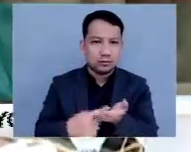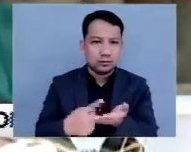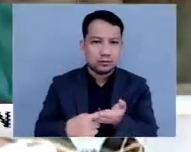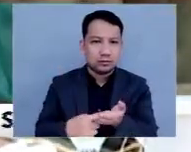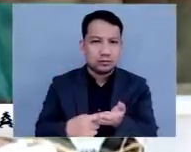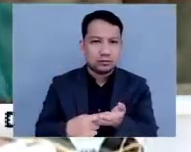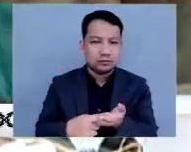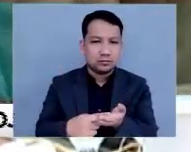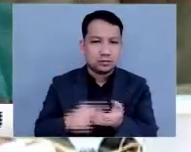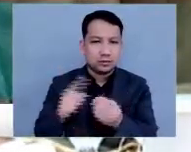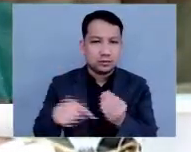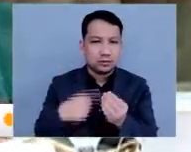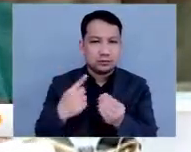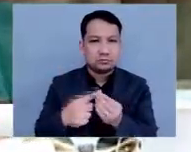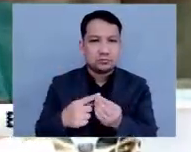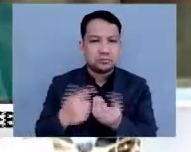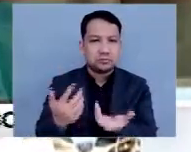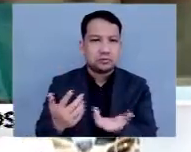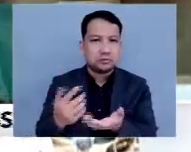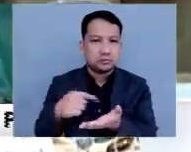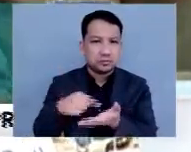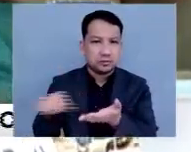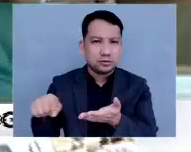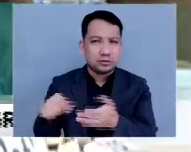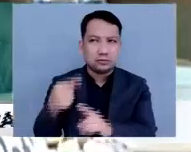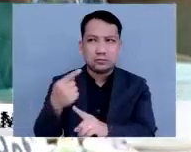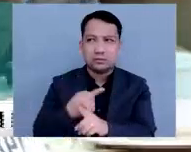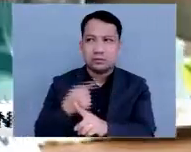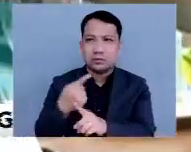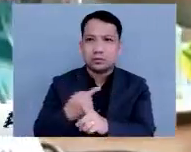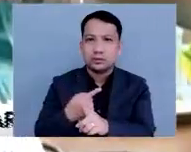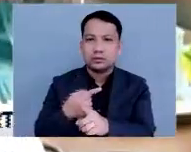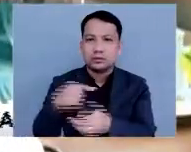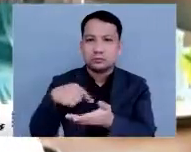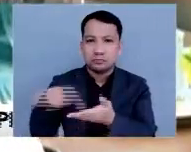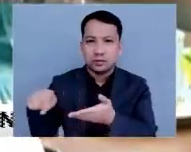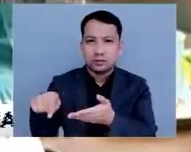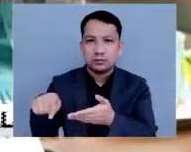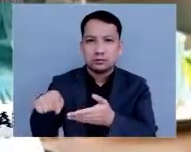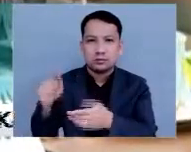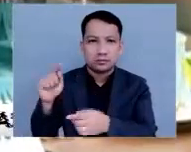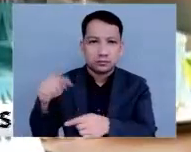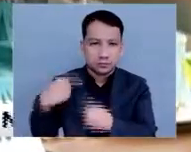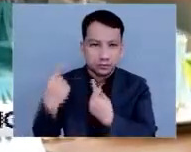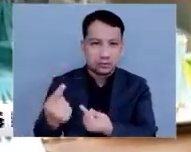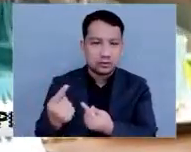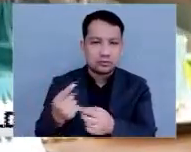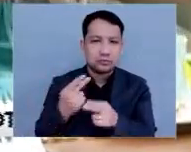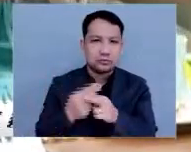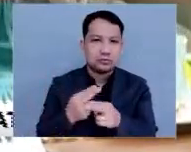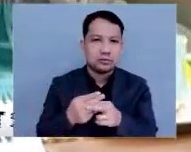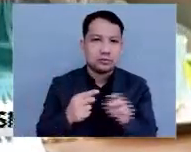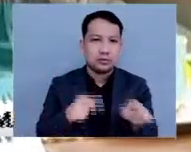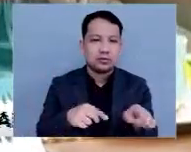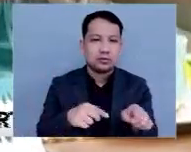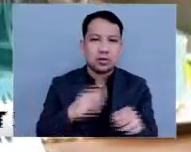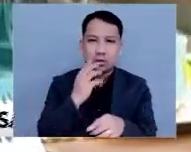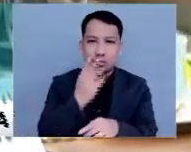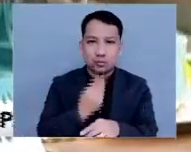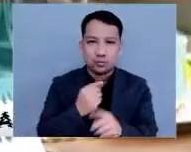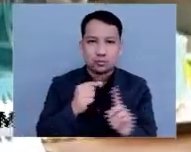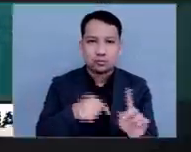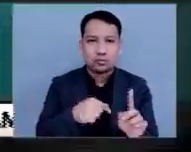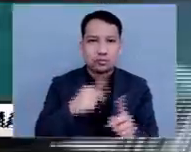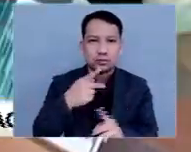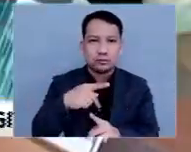yung parang nasa payroll yung monthly payroll ever walang binanggit na pangalan si Villanueva kung sino sa PNP ang